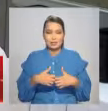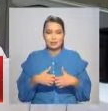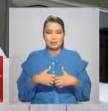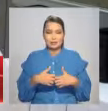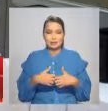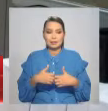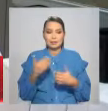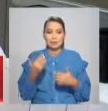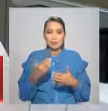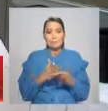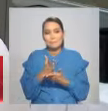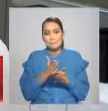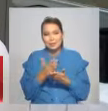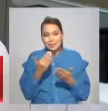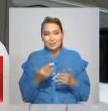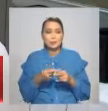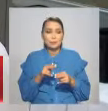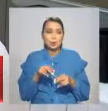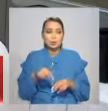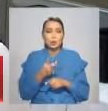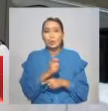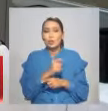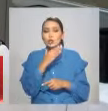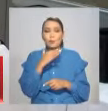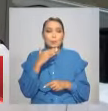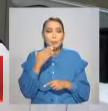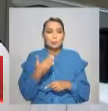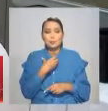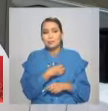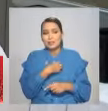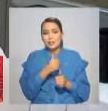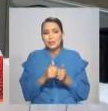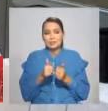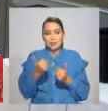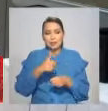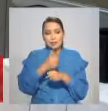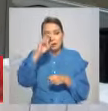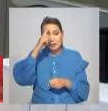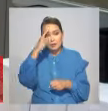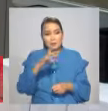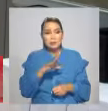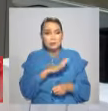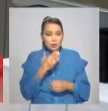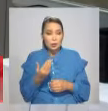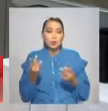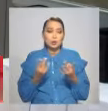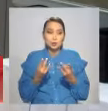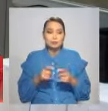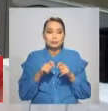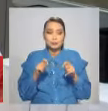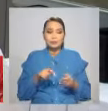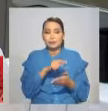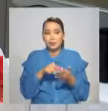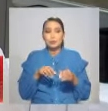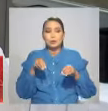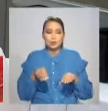там, тарифной политики. То есть здесь очень много, практически в каждом разделе глава государства отметила отдельно значит,